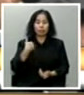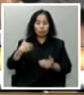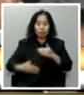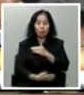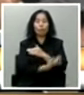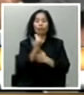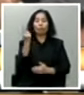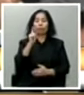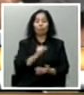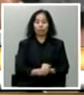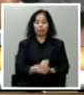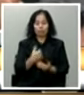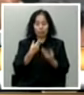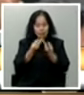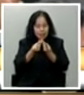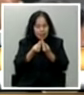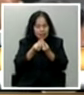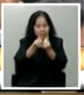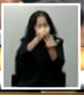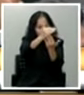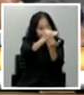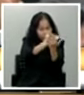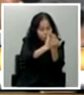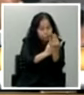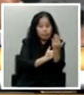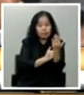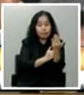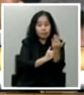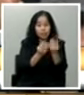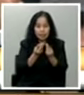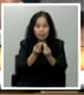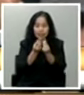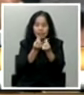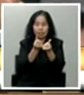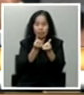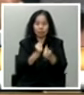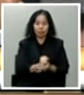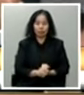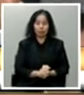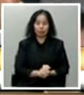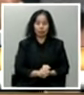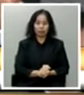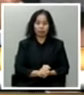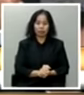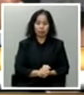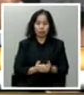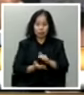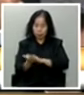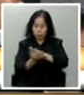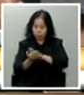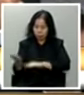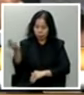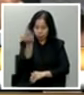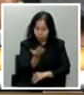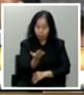ได้ดูรายละเอียดโดยเฉพาะในส่วนที่เราได้ขอพิมพ์ออกมาเ